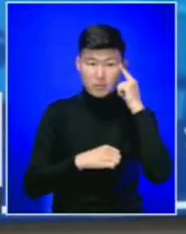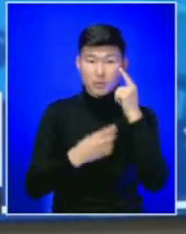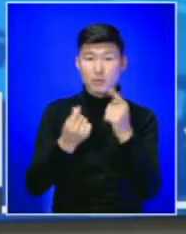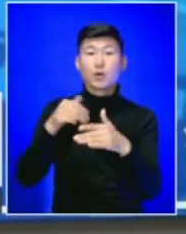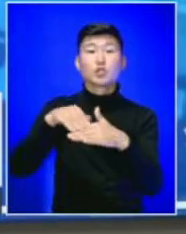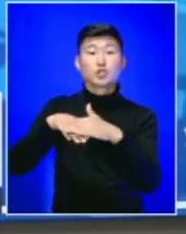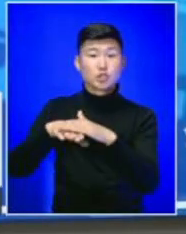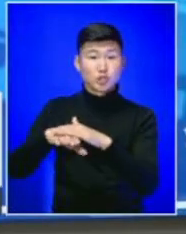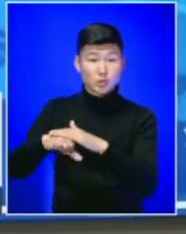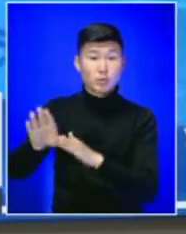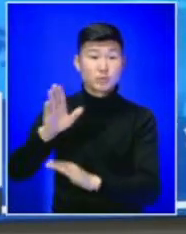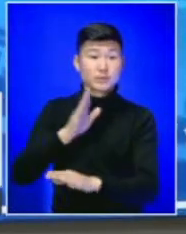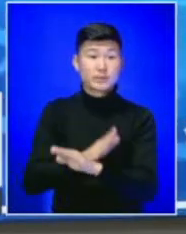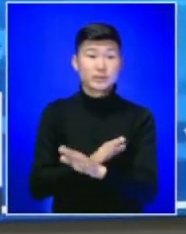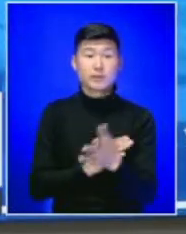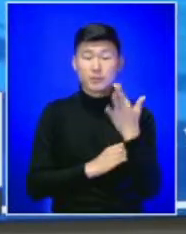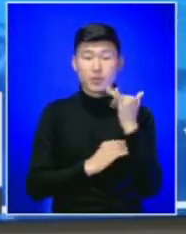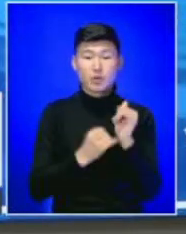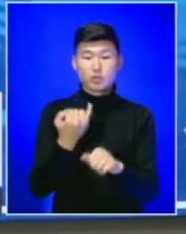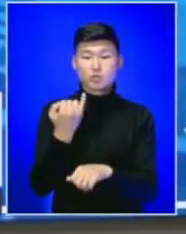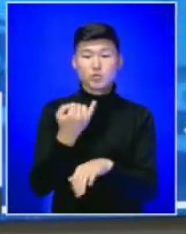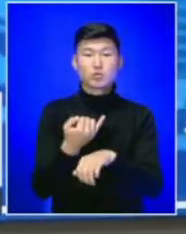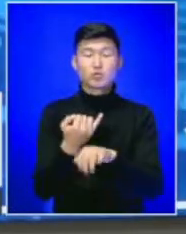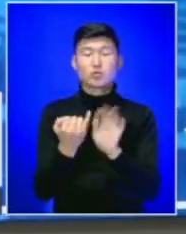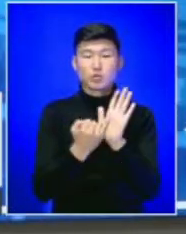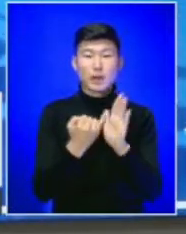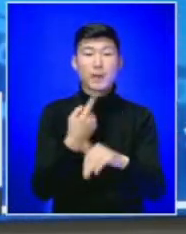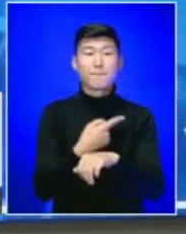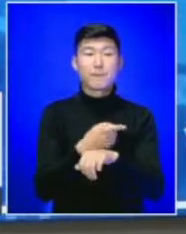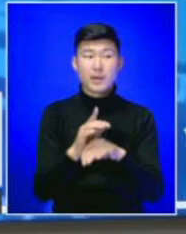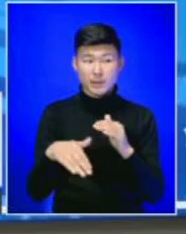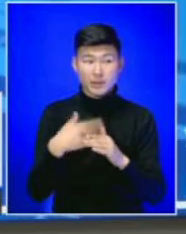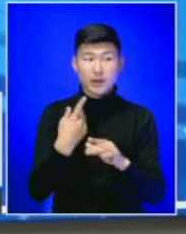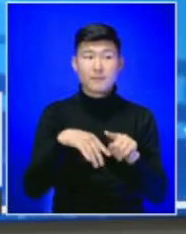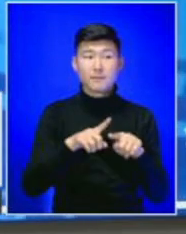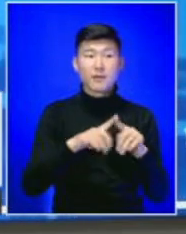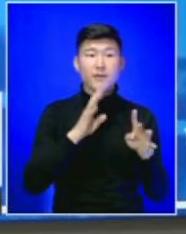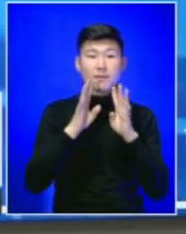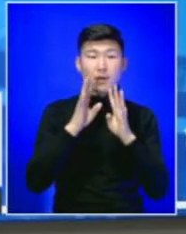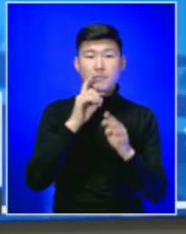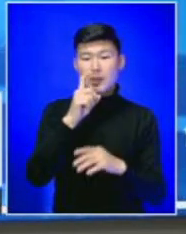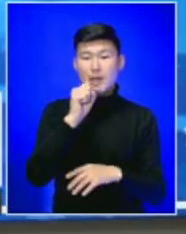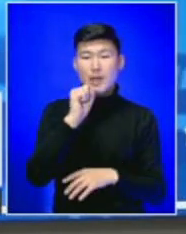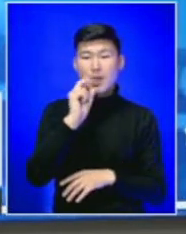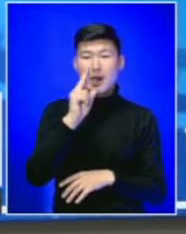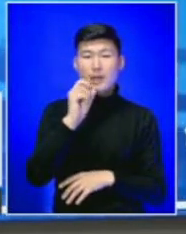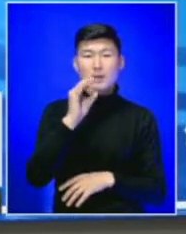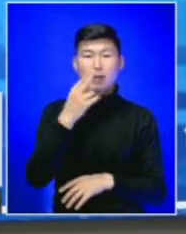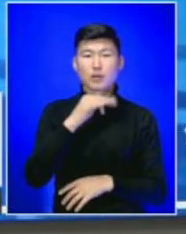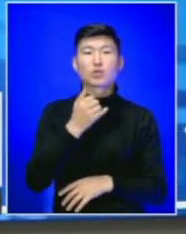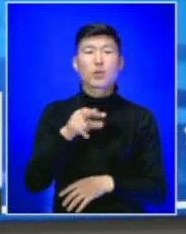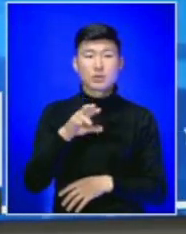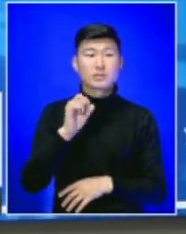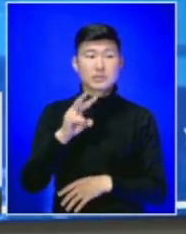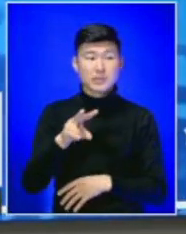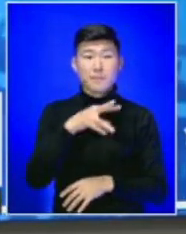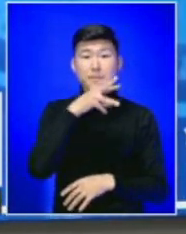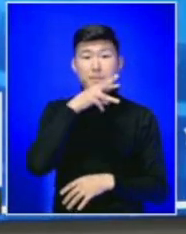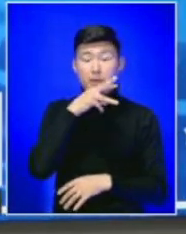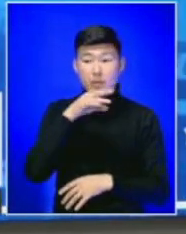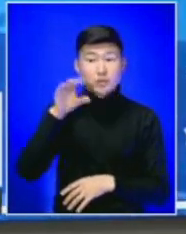шилжүүлсэн. Тэгээд удалгүй 6 минутны дараа дахиад өөрөө фэйсбүүкийн хакер туслаа гэсэн